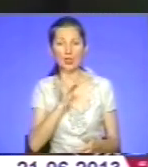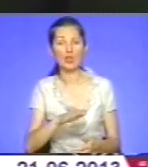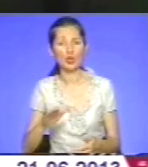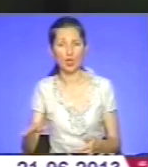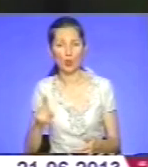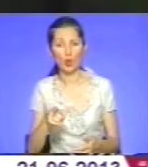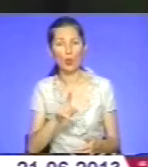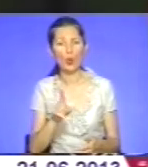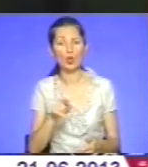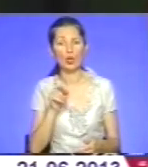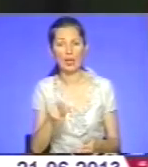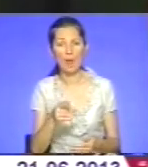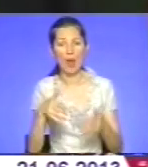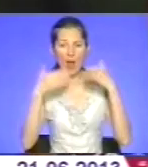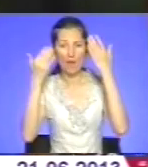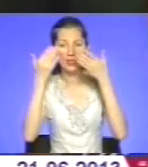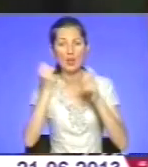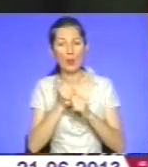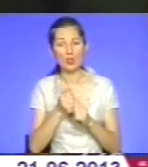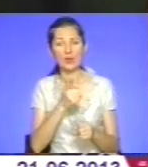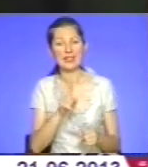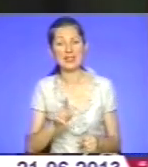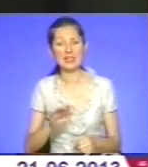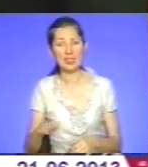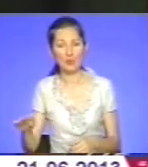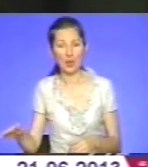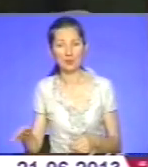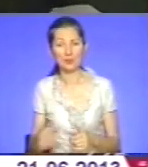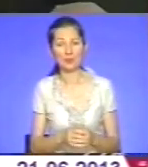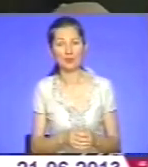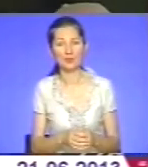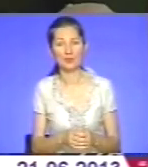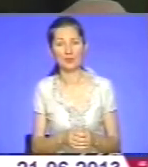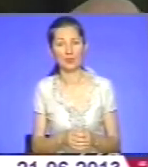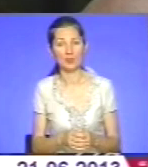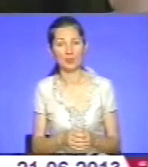що там весело працювати з дітьми.